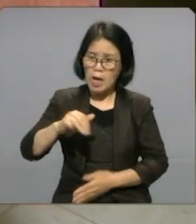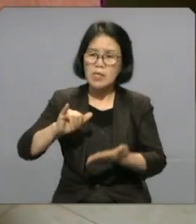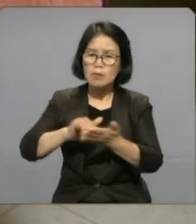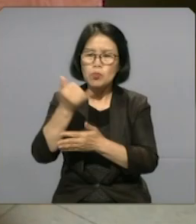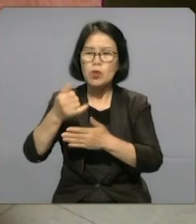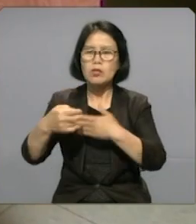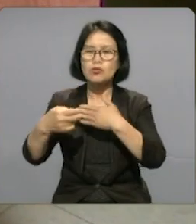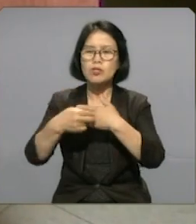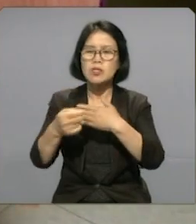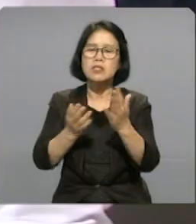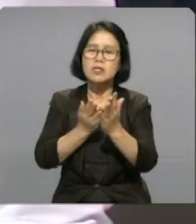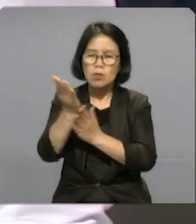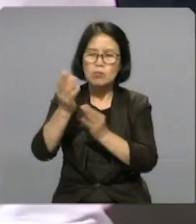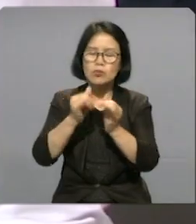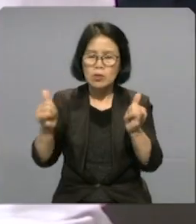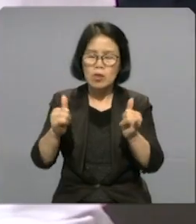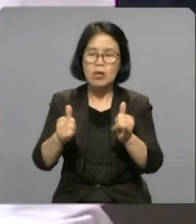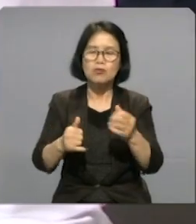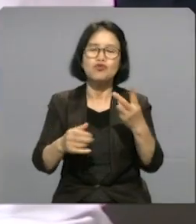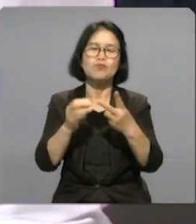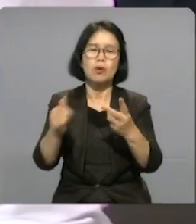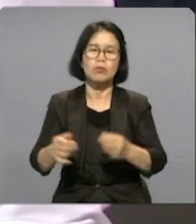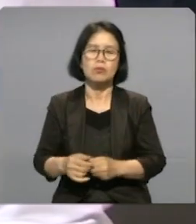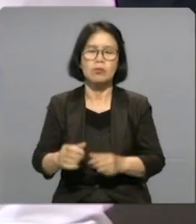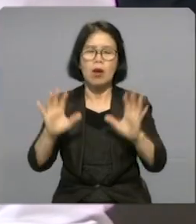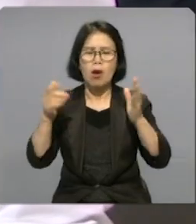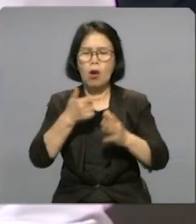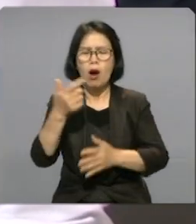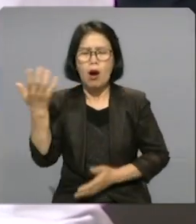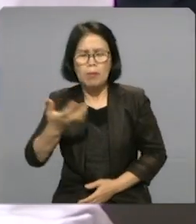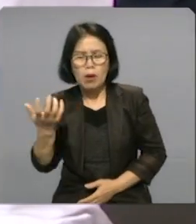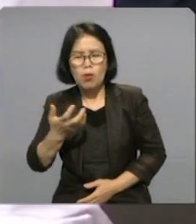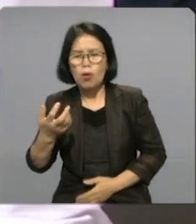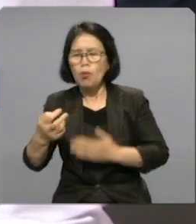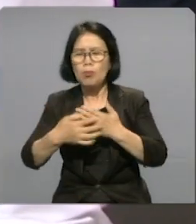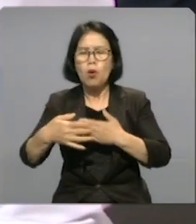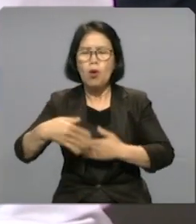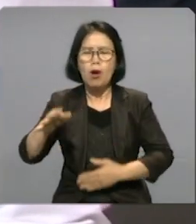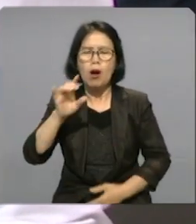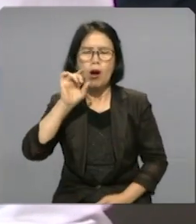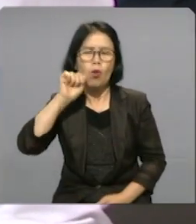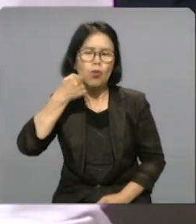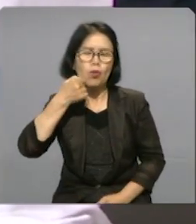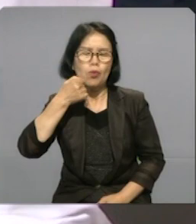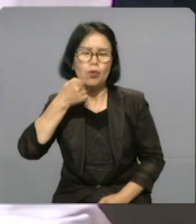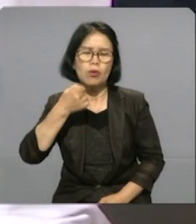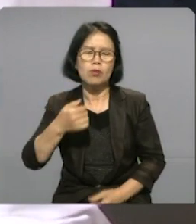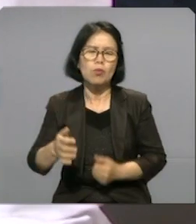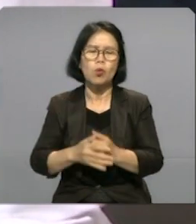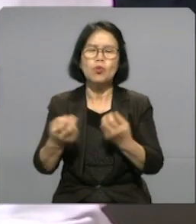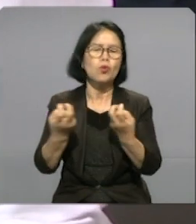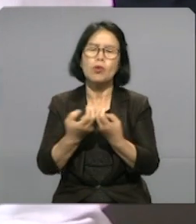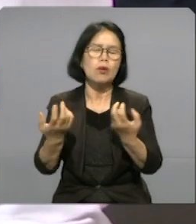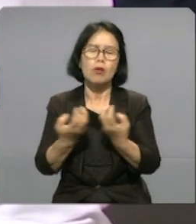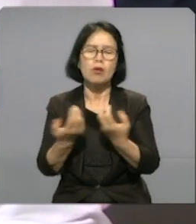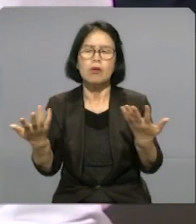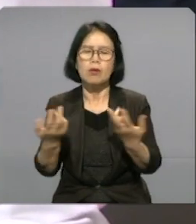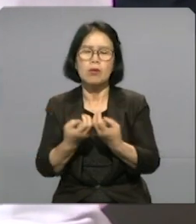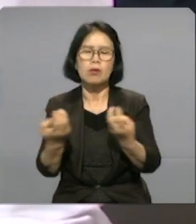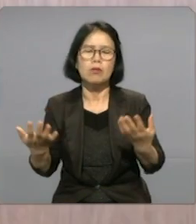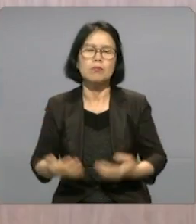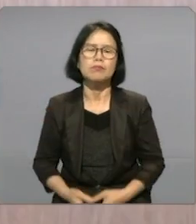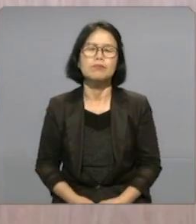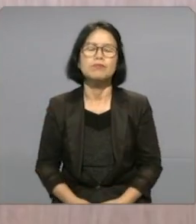명에 불과했습니다. 너무 많이 아픈데 아파서 병원을 갈 수가 없으니까 어떻게 하라는 건지